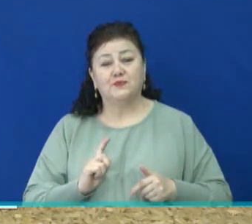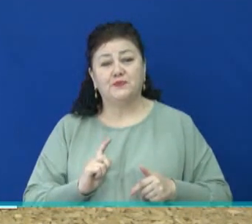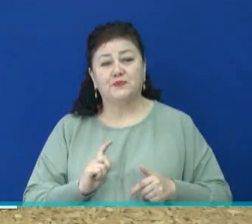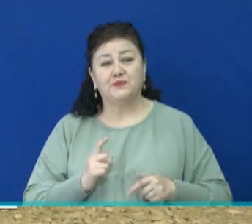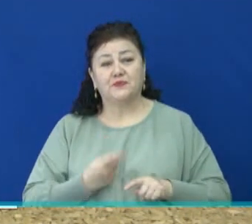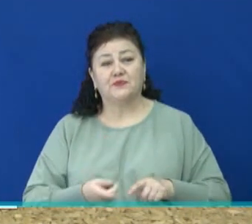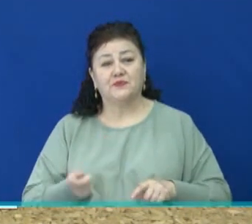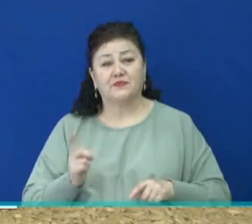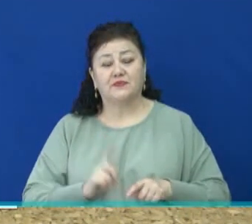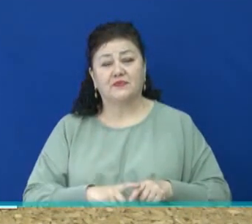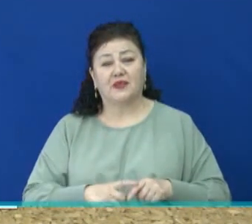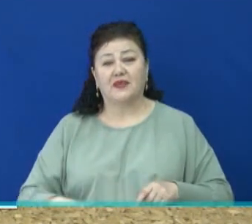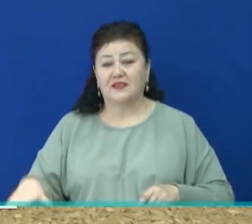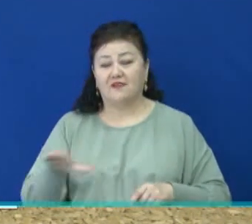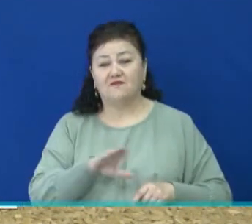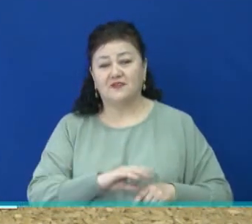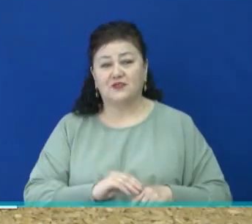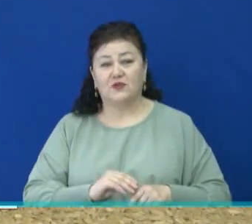вот это вот все, это